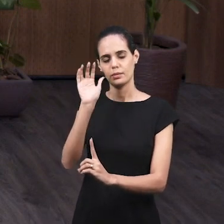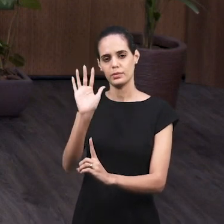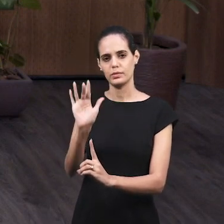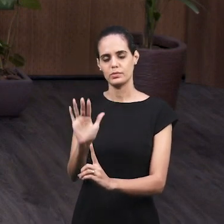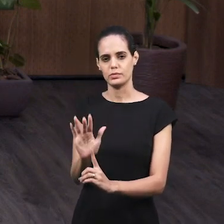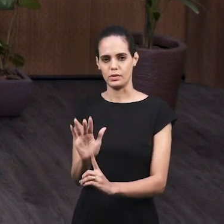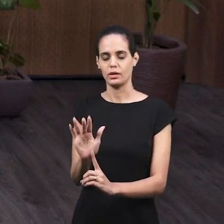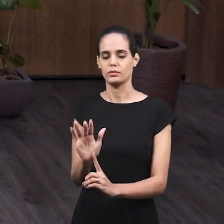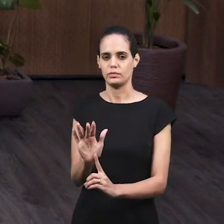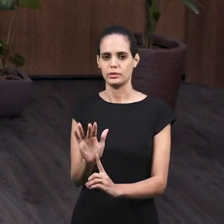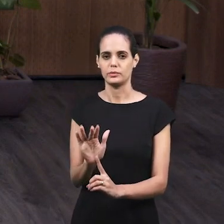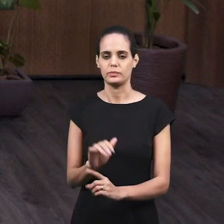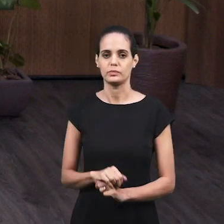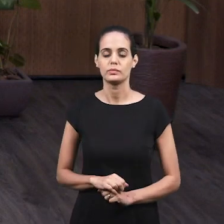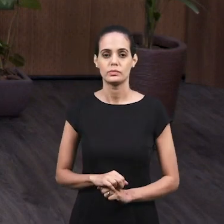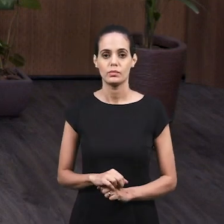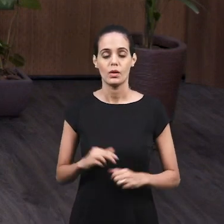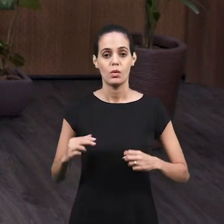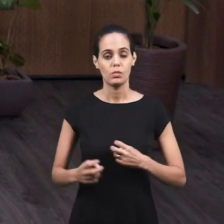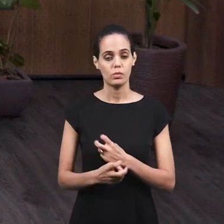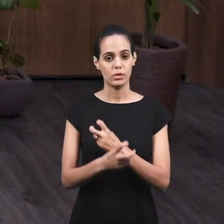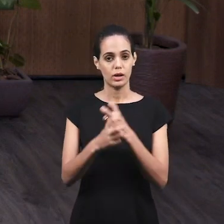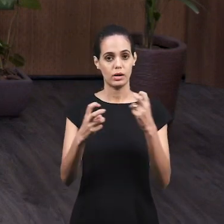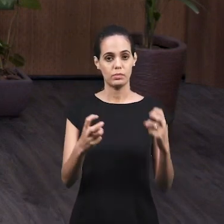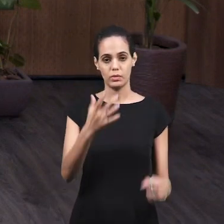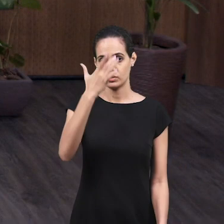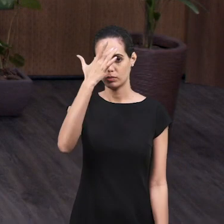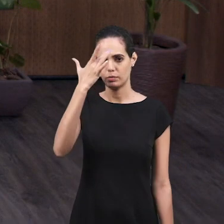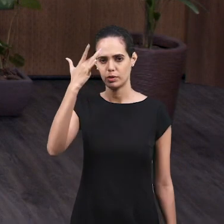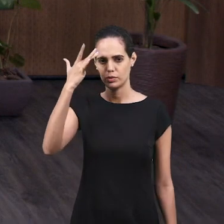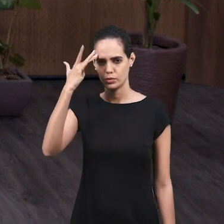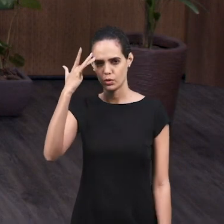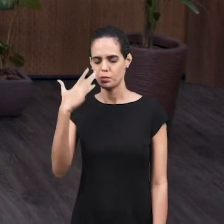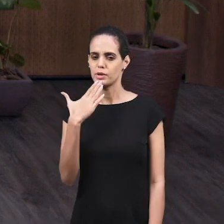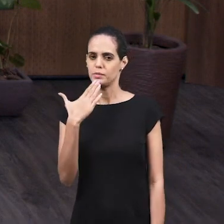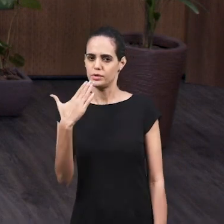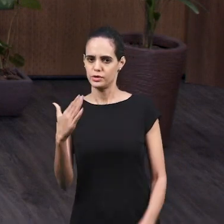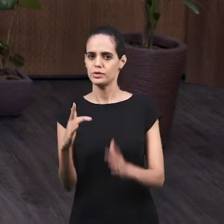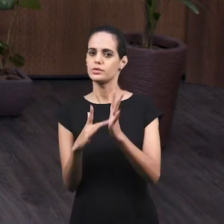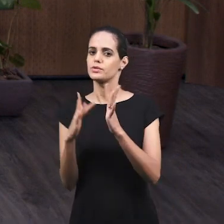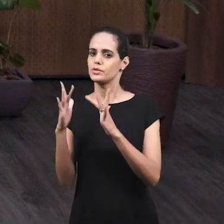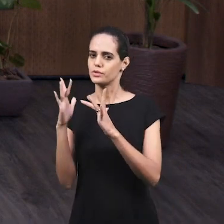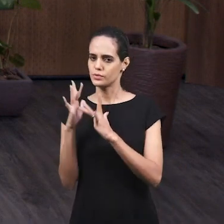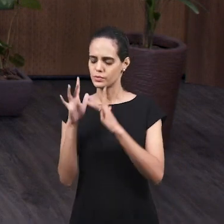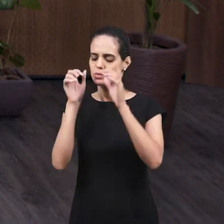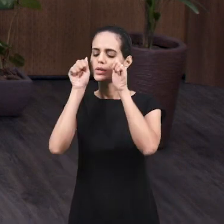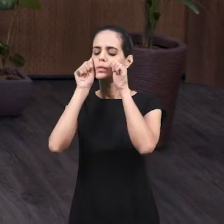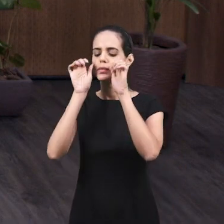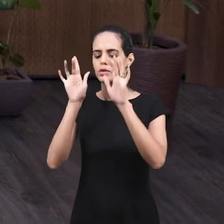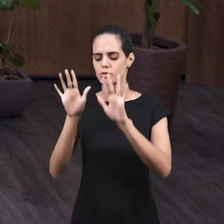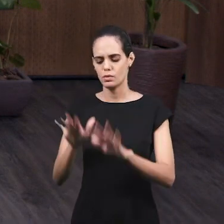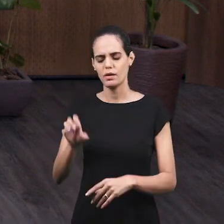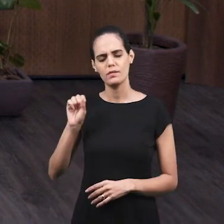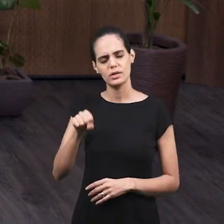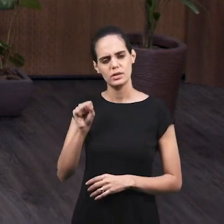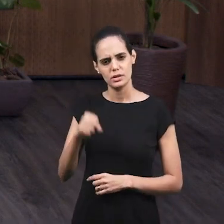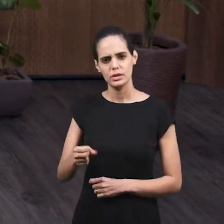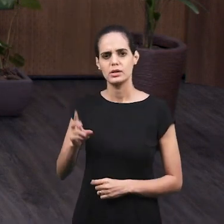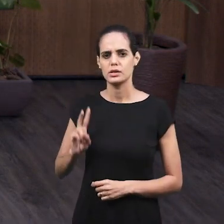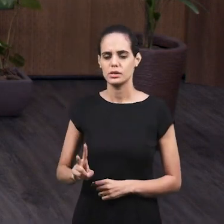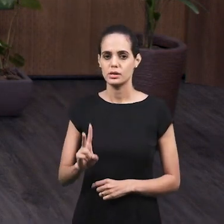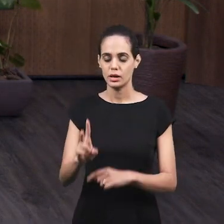Seigneur. Jamais, pasteur Sergio, la clameur d'un nécessiteux est restée